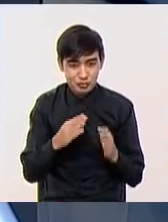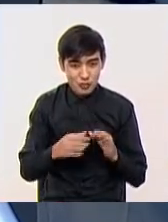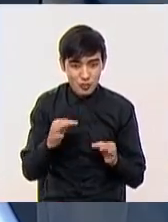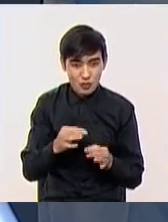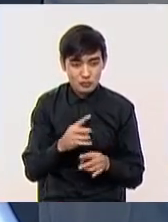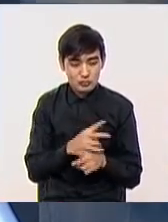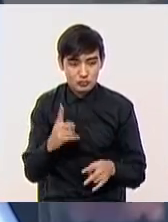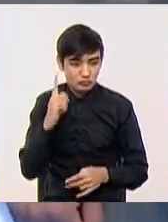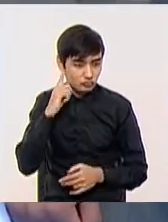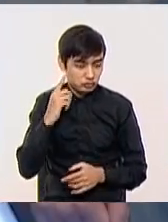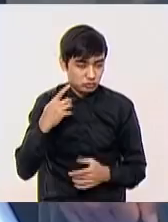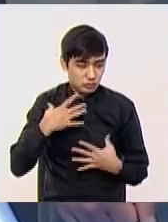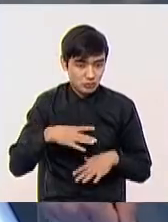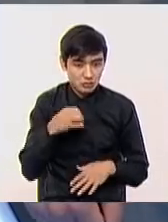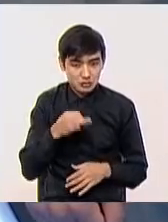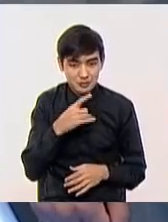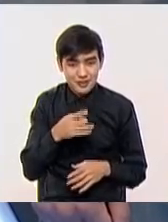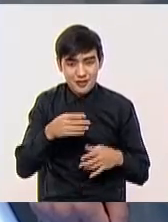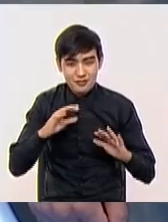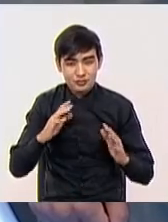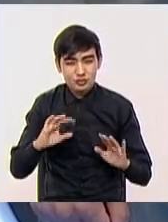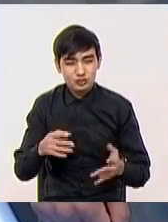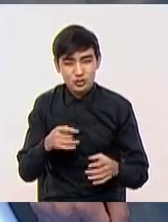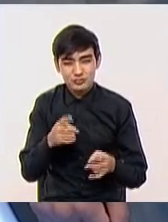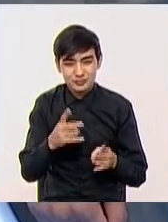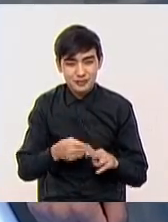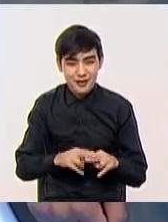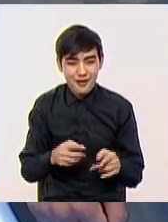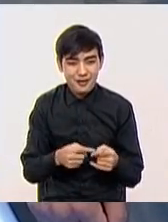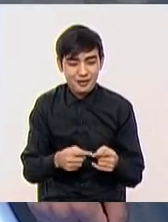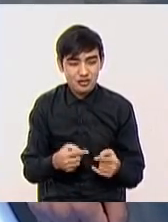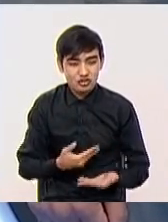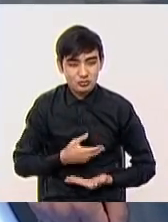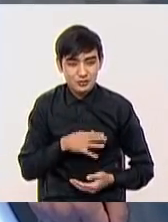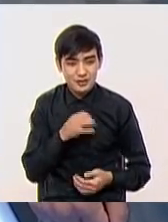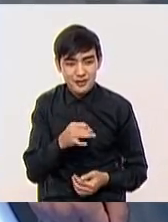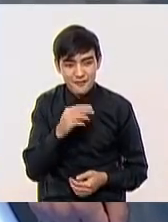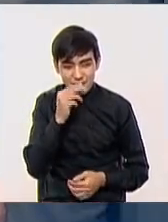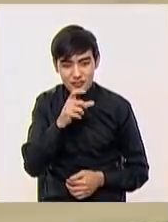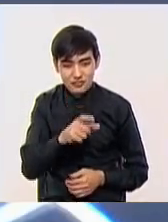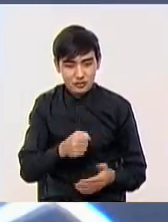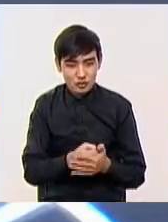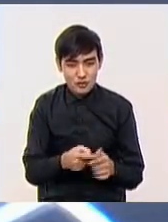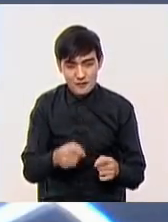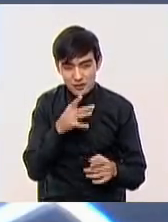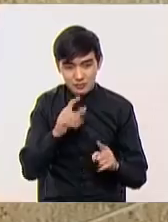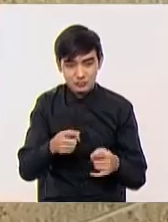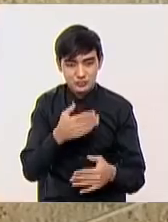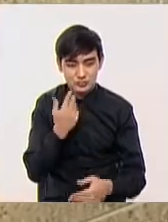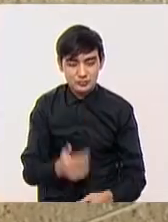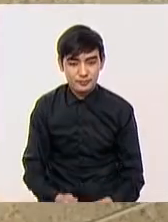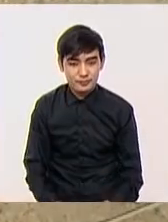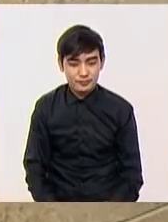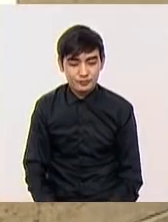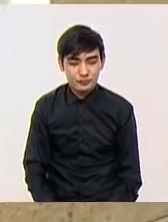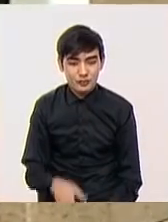шу естімеген көрінеді. Ал қанды оқиға болған пәтер жалға беріліп келген. Күдікті әлі ұсталған жоқ.